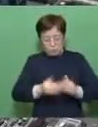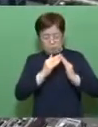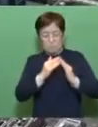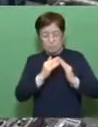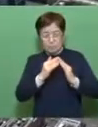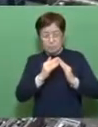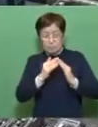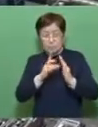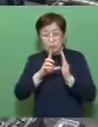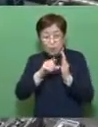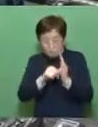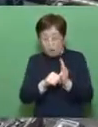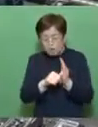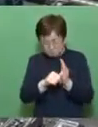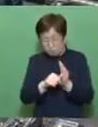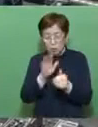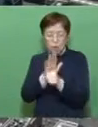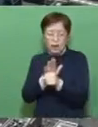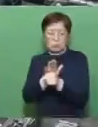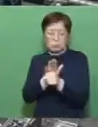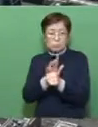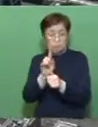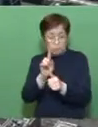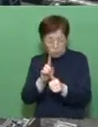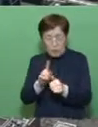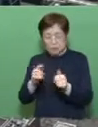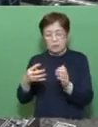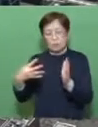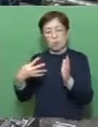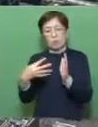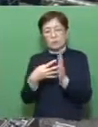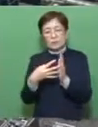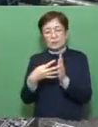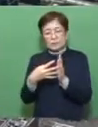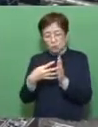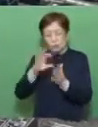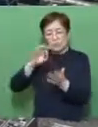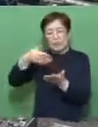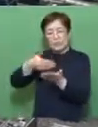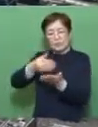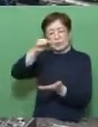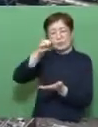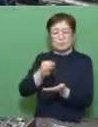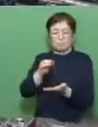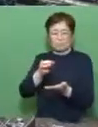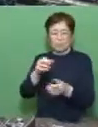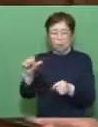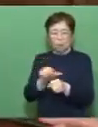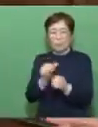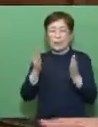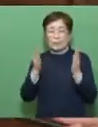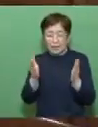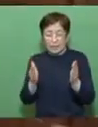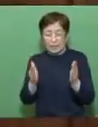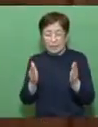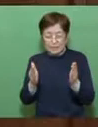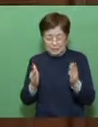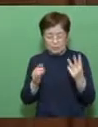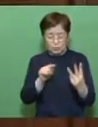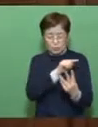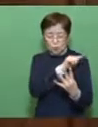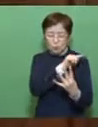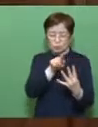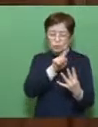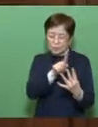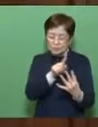に法事事業税をうん負けようと一て期はいですからこれ